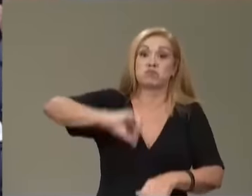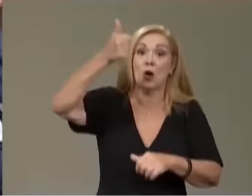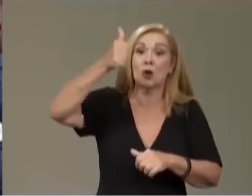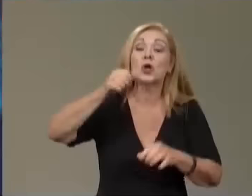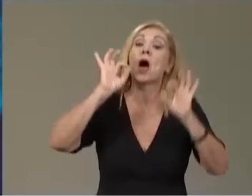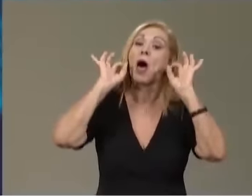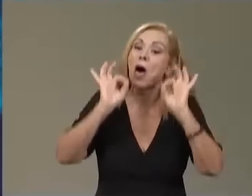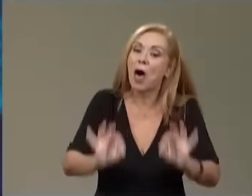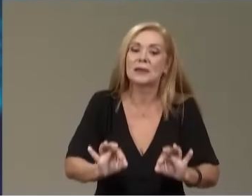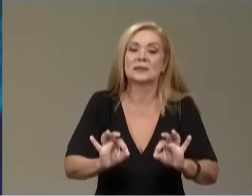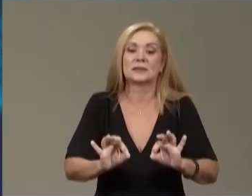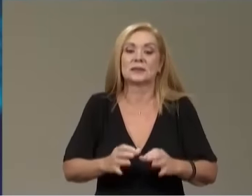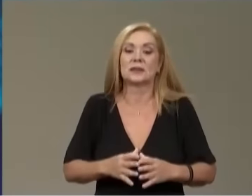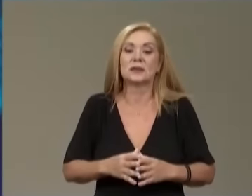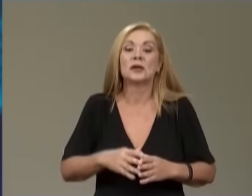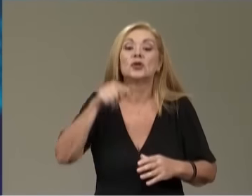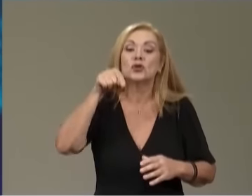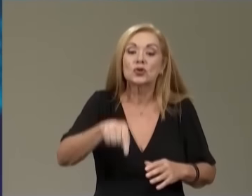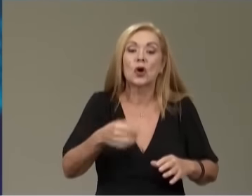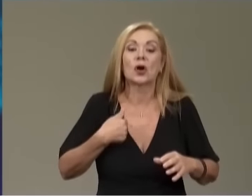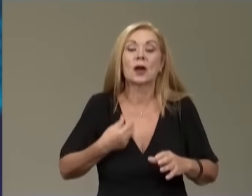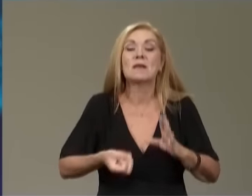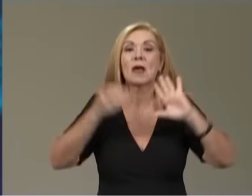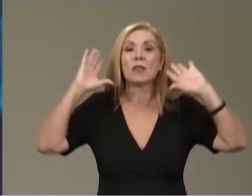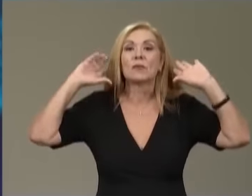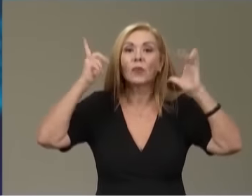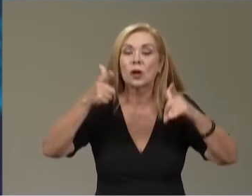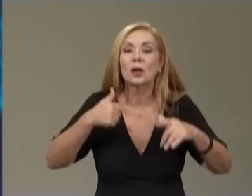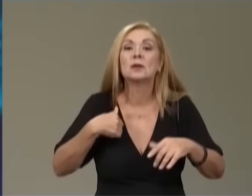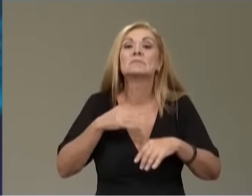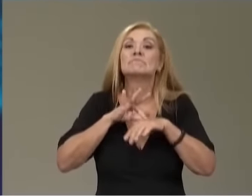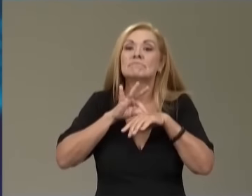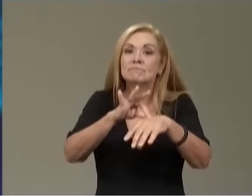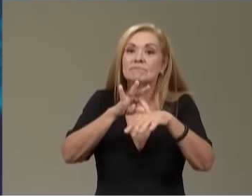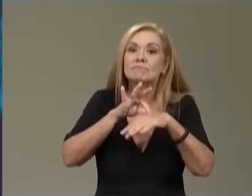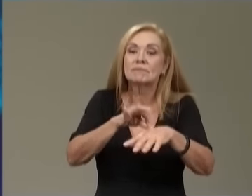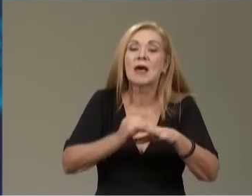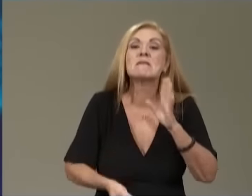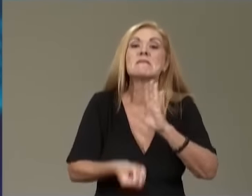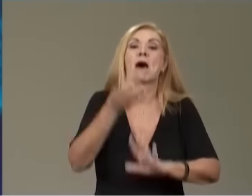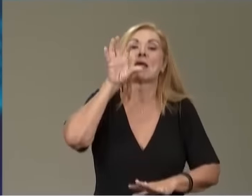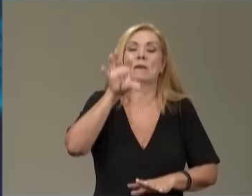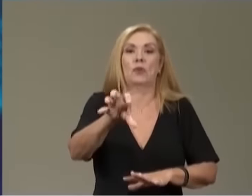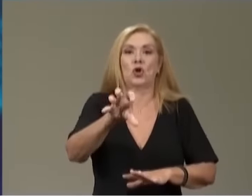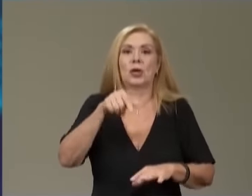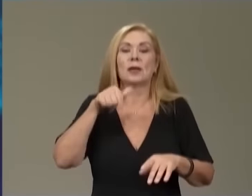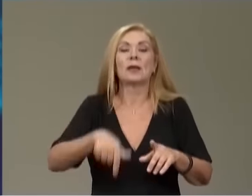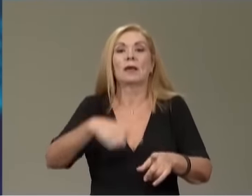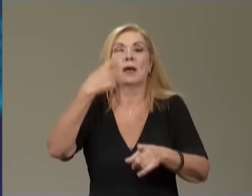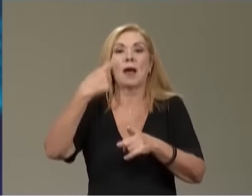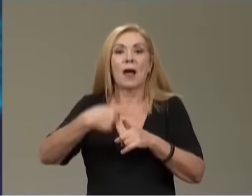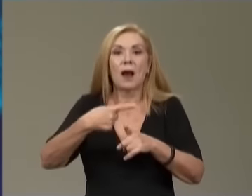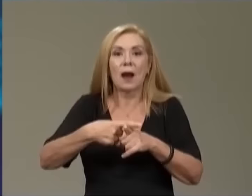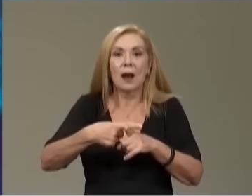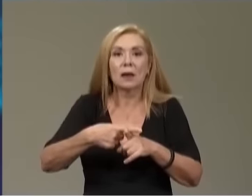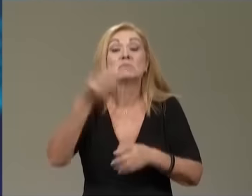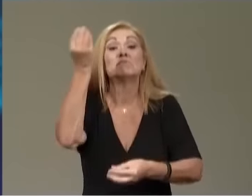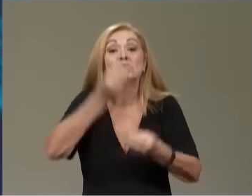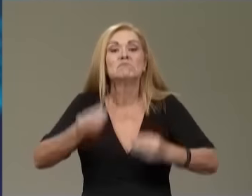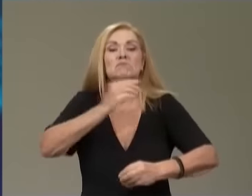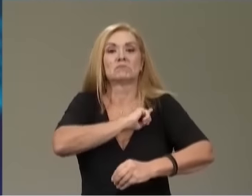Έτσι και τώρα η παράταξή μας θα γίνει οδηγός στην καινούργια εποχή. Μια χώρα με μεγαλύτερη